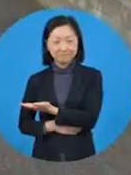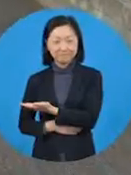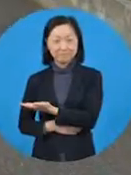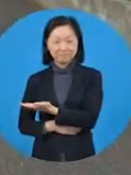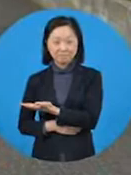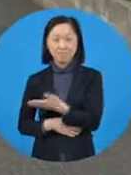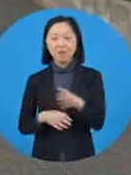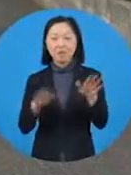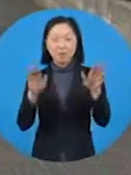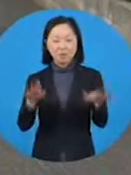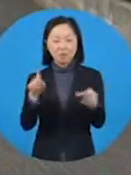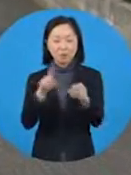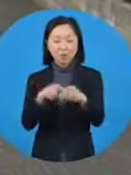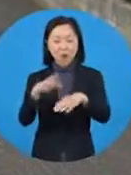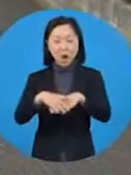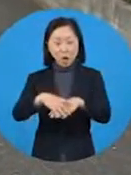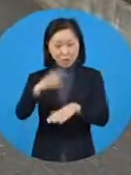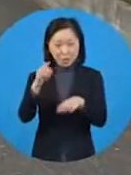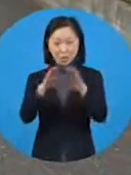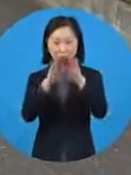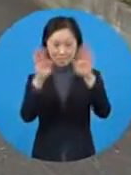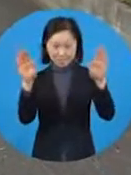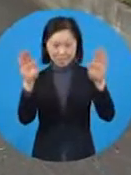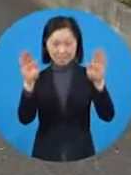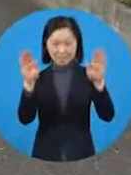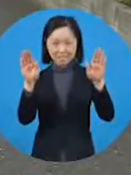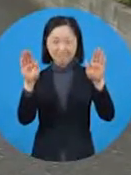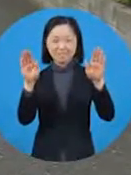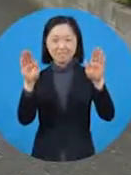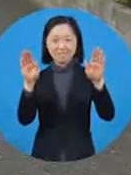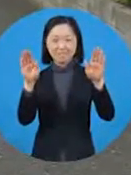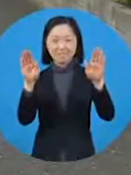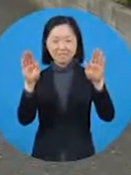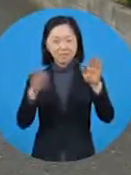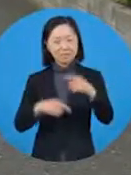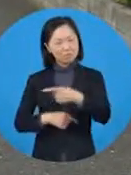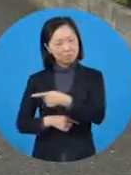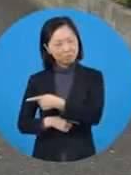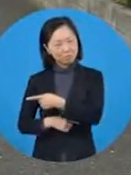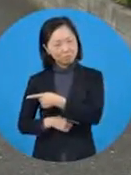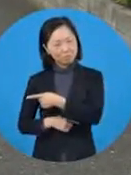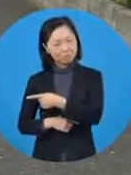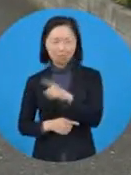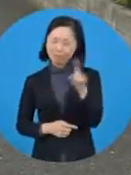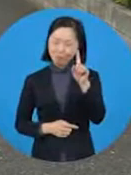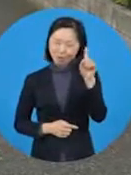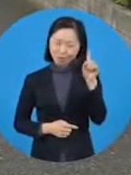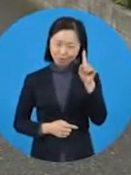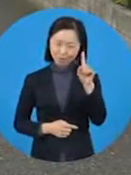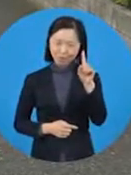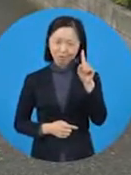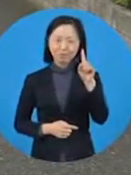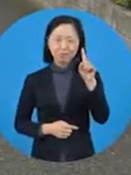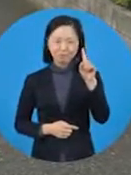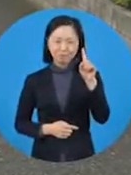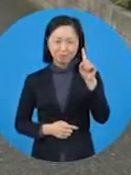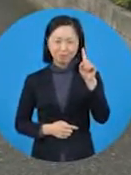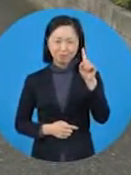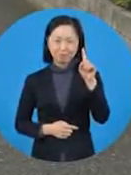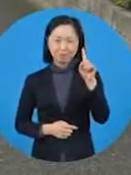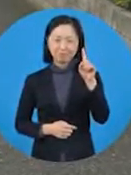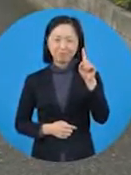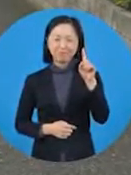ねんねに今年初めて開催されるの？でもこの織めしってなんだろう？